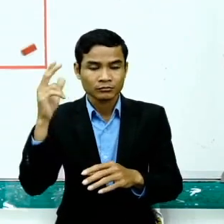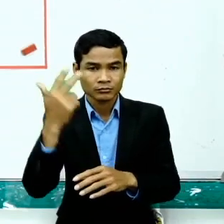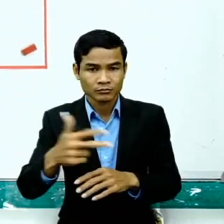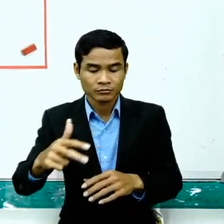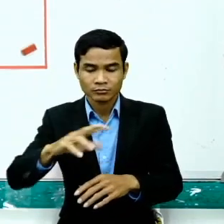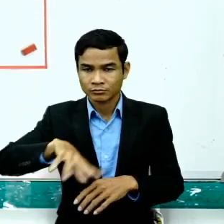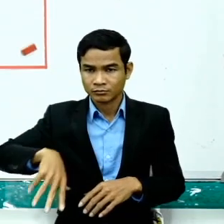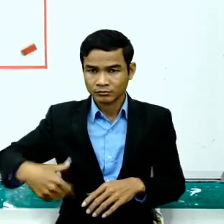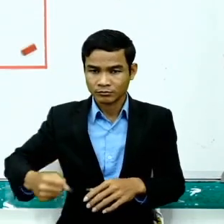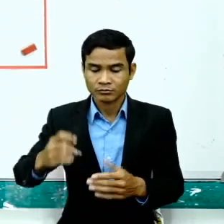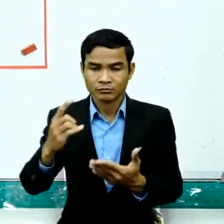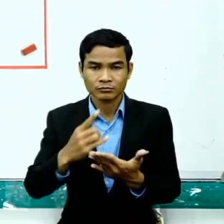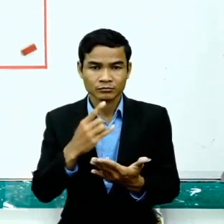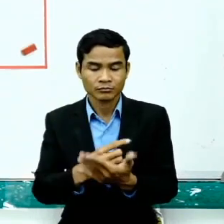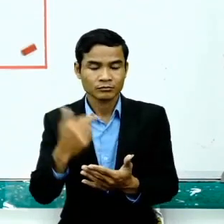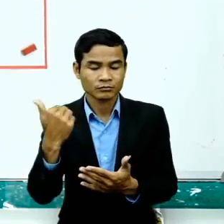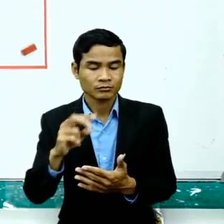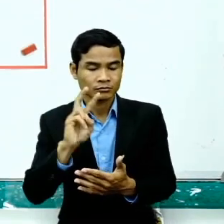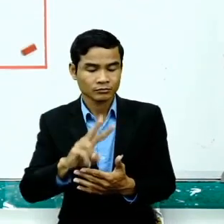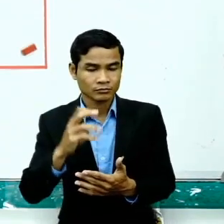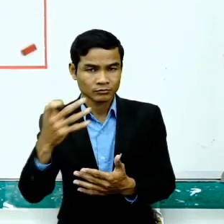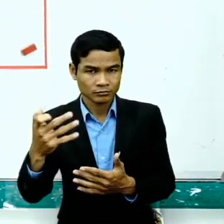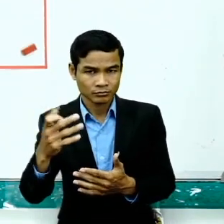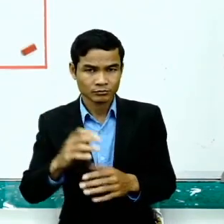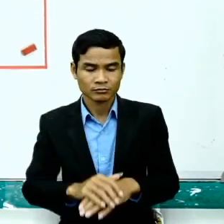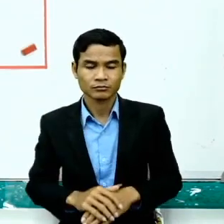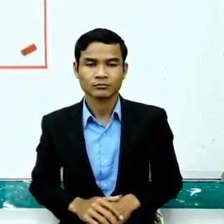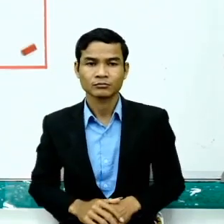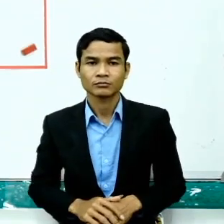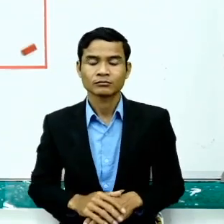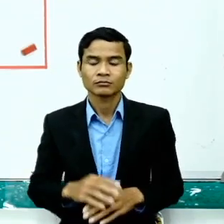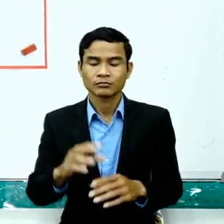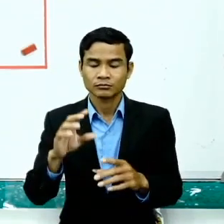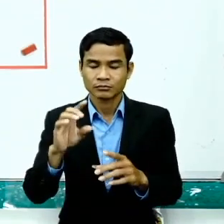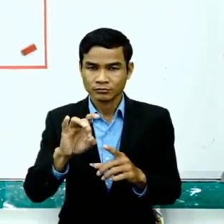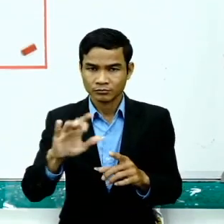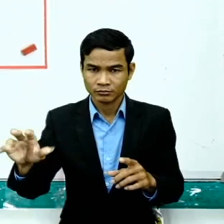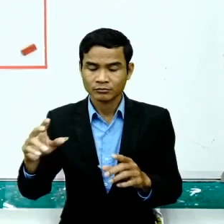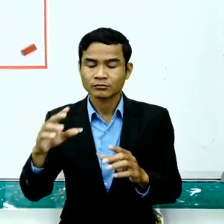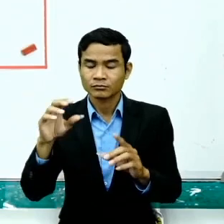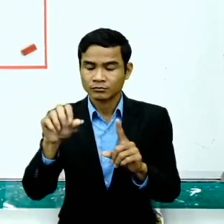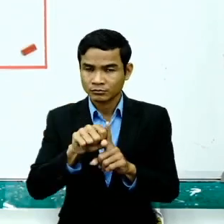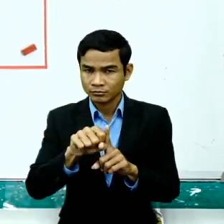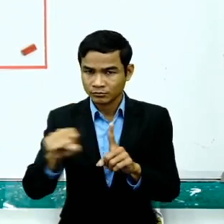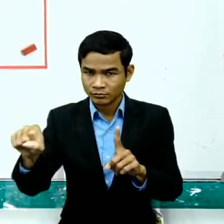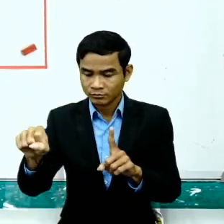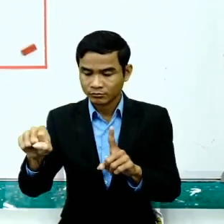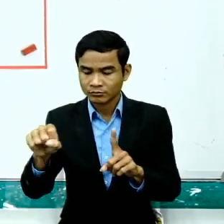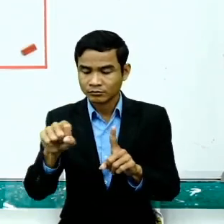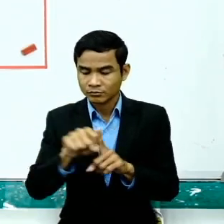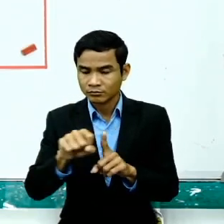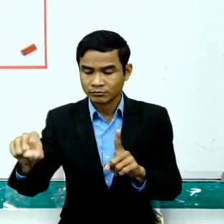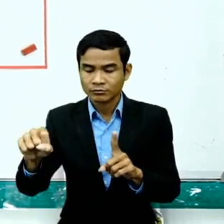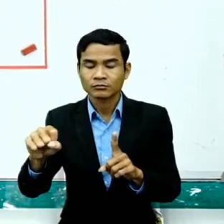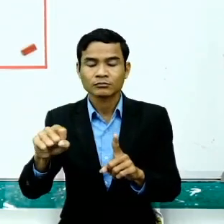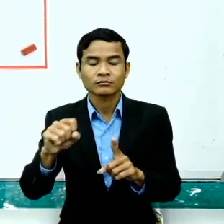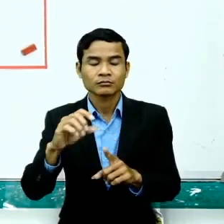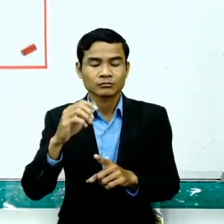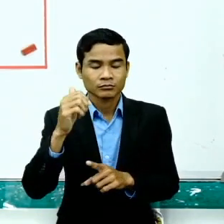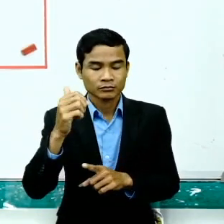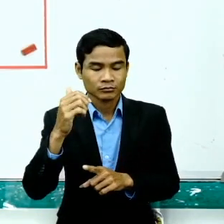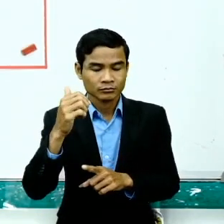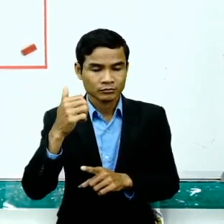khăn máy mê riêng tìm mà phải bàm bấy chà chiên tầm rốt mô chừng có